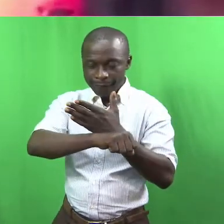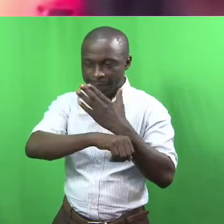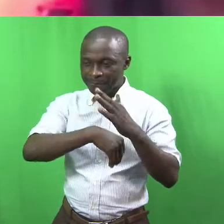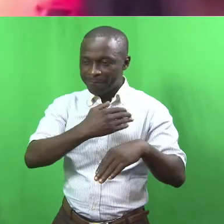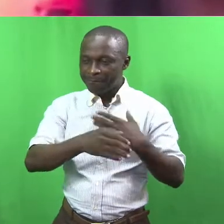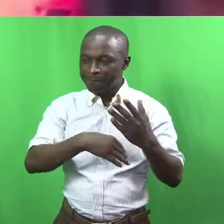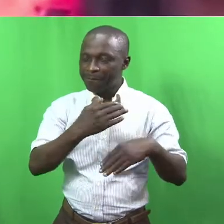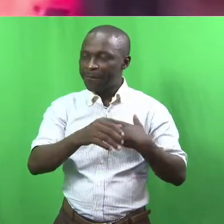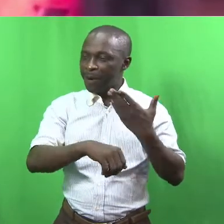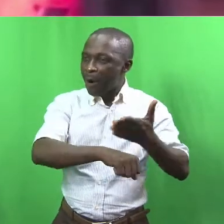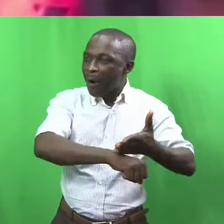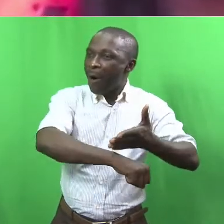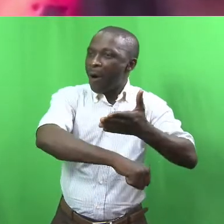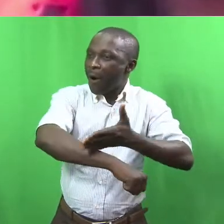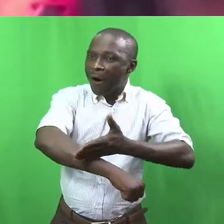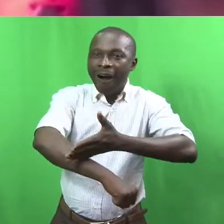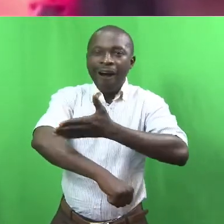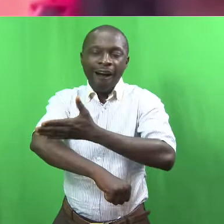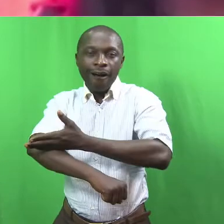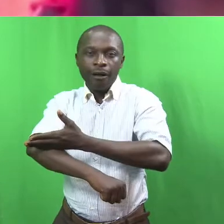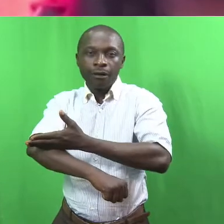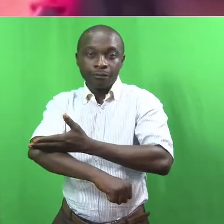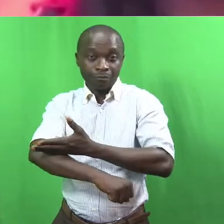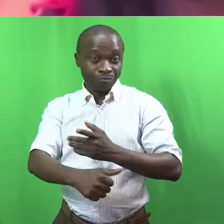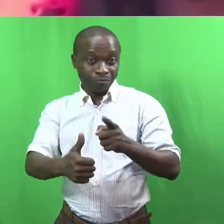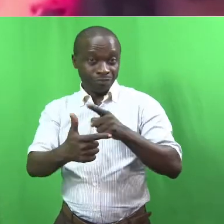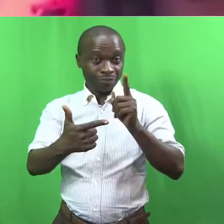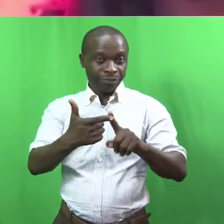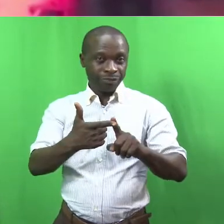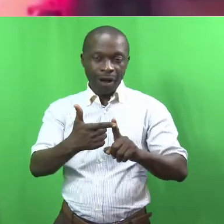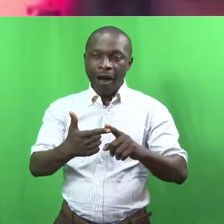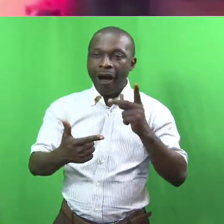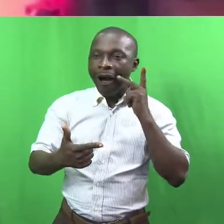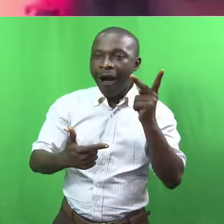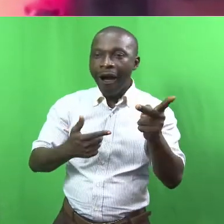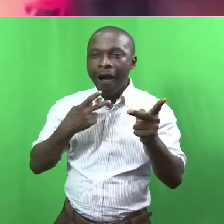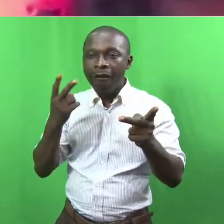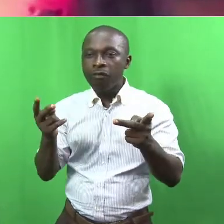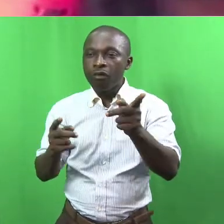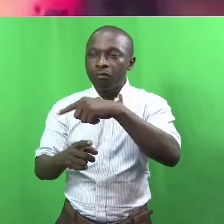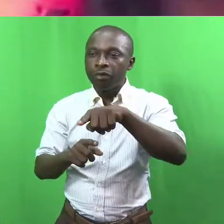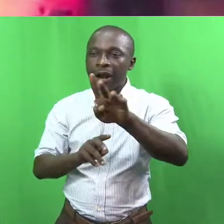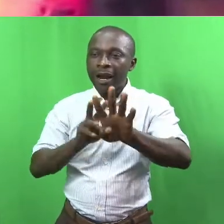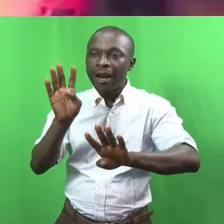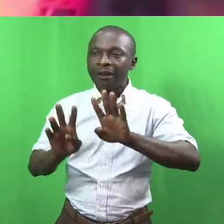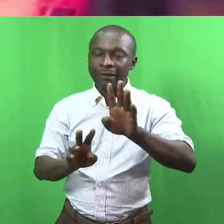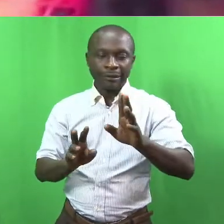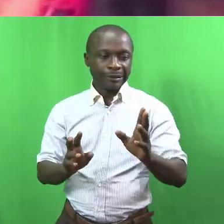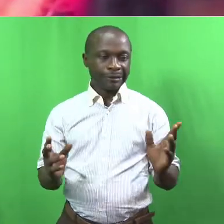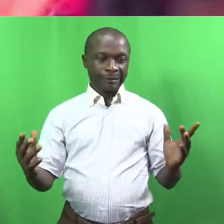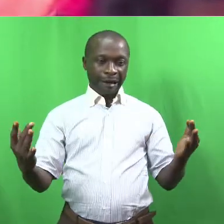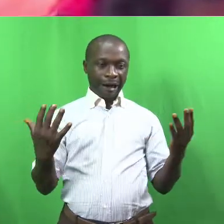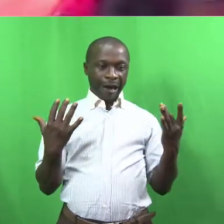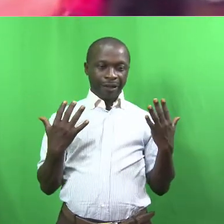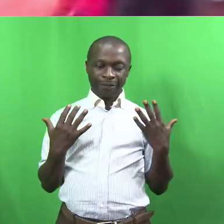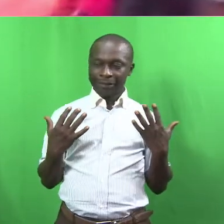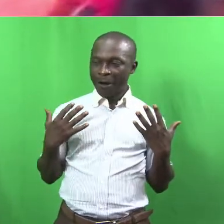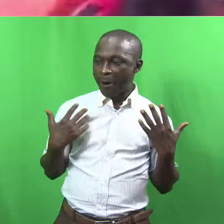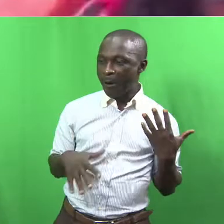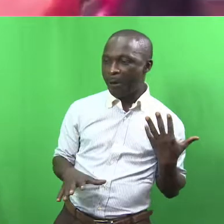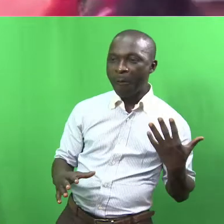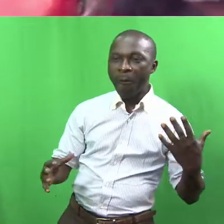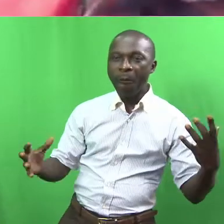savez, le respect des mesures barrières reste une contrainte pour nous permettre et permettre à notre pays de